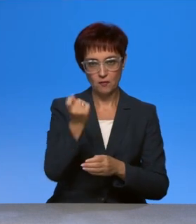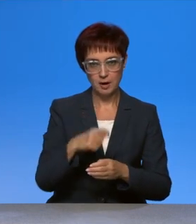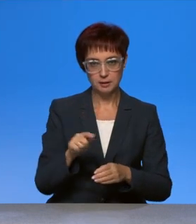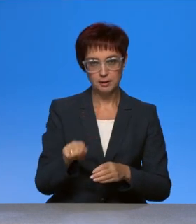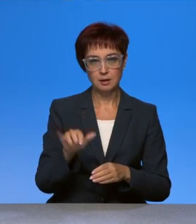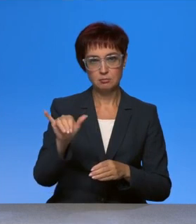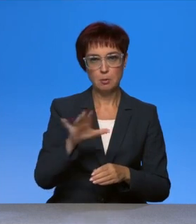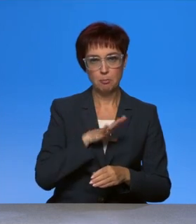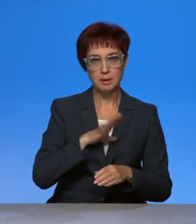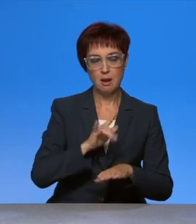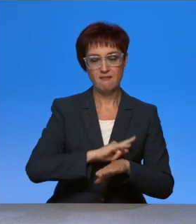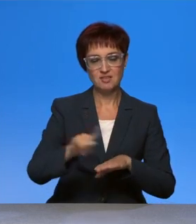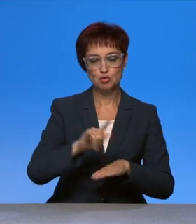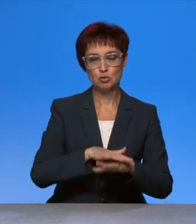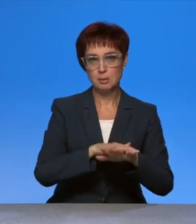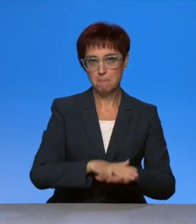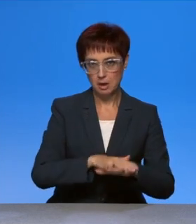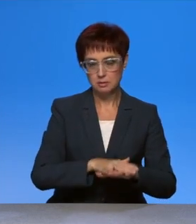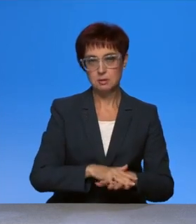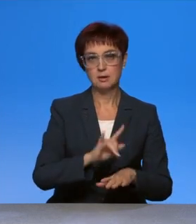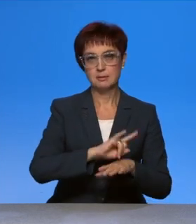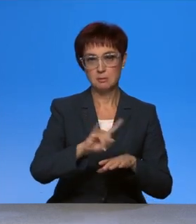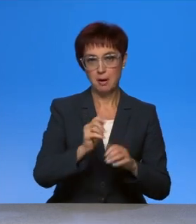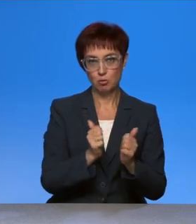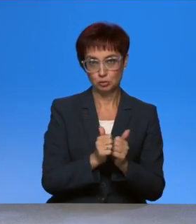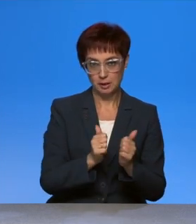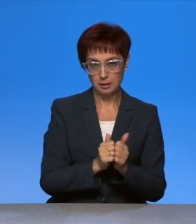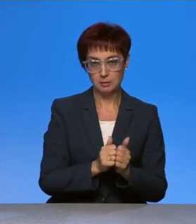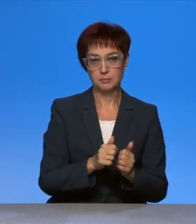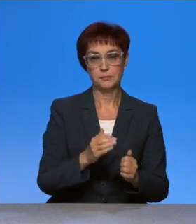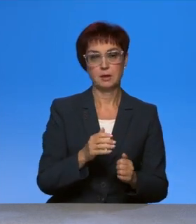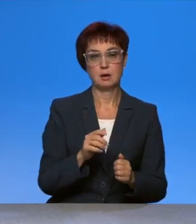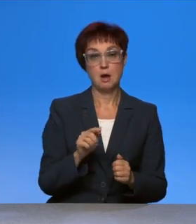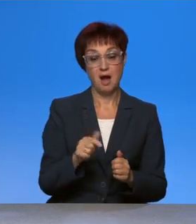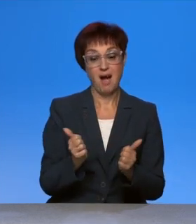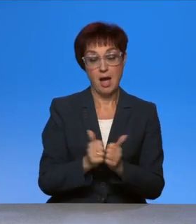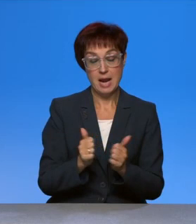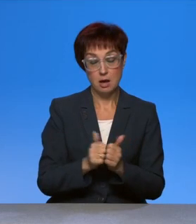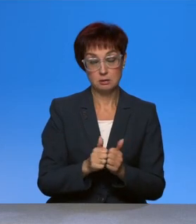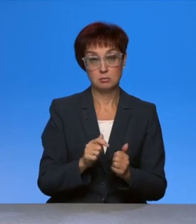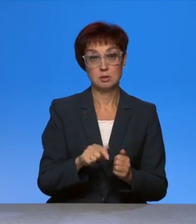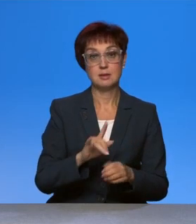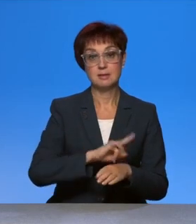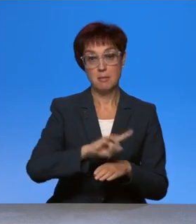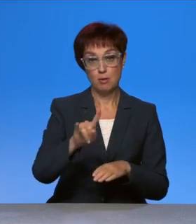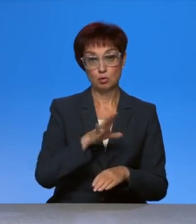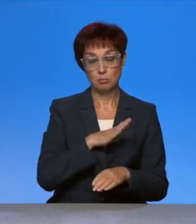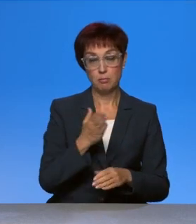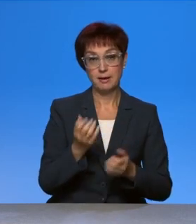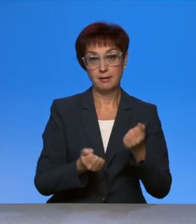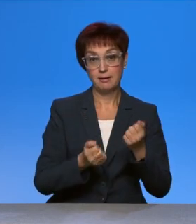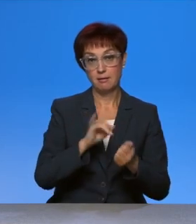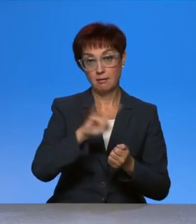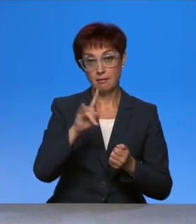ушел, а рядом с самолетом всегда были пилоты. Они садились за стол и ели всякие явства. Война закончилась,